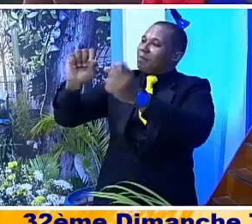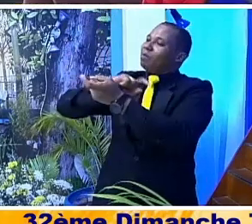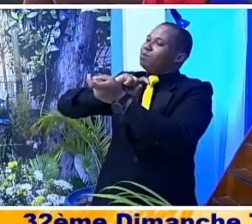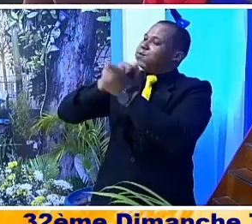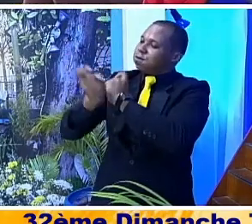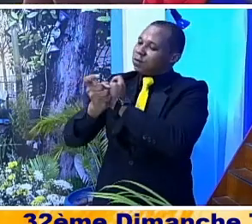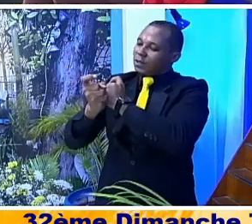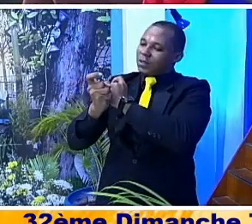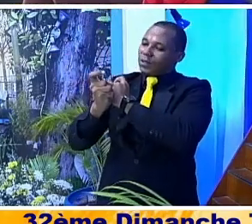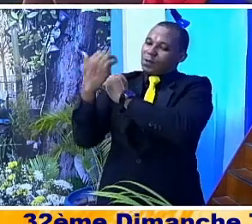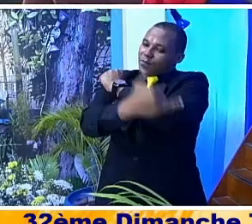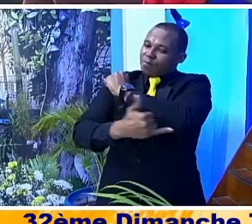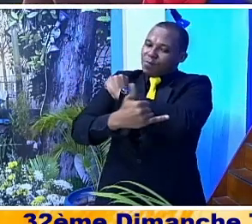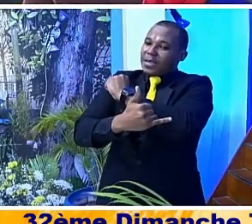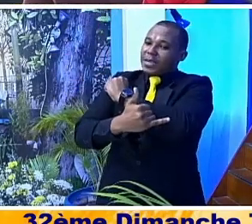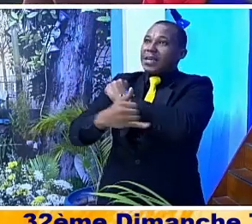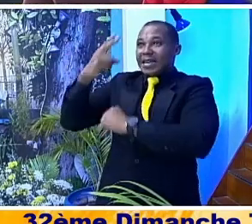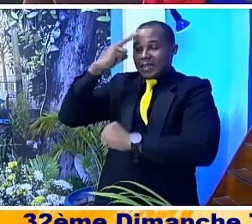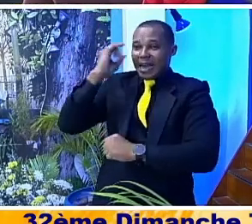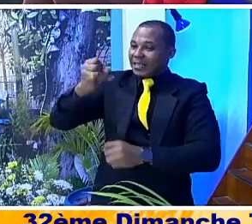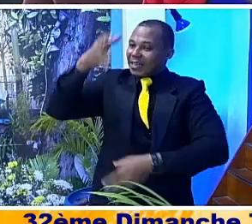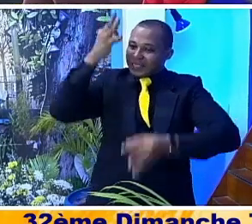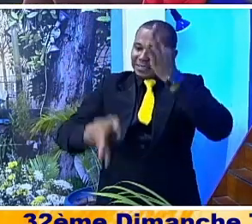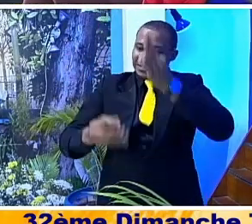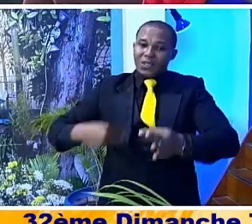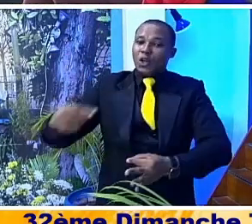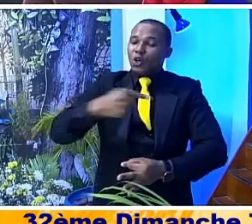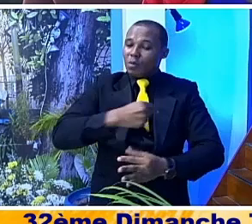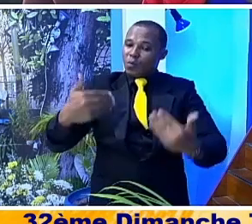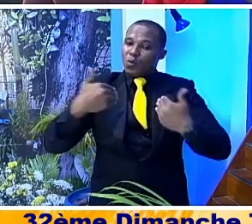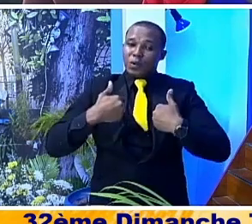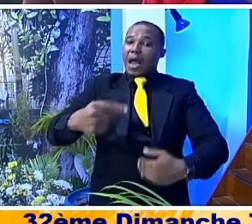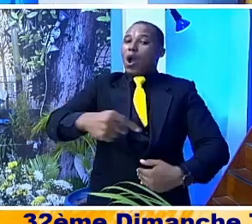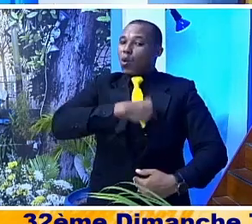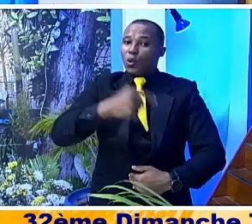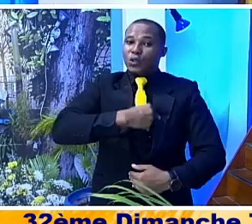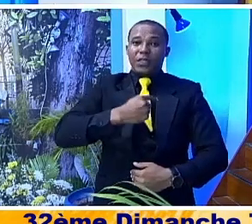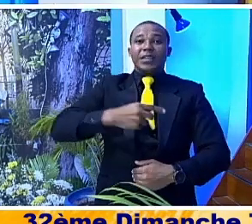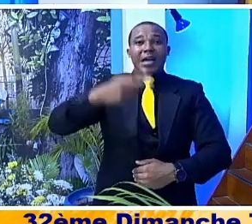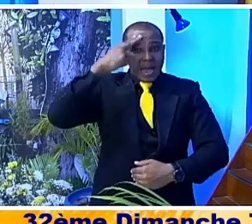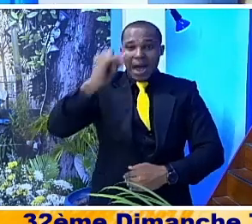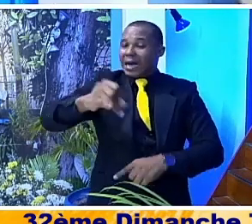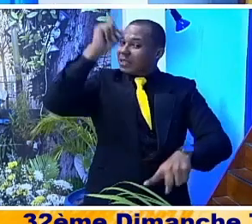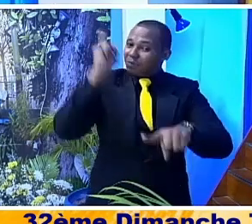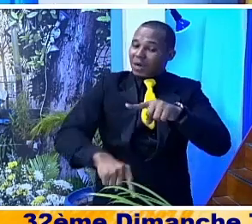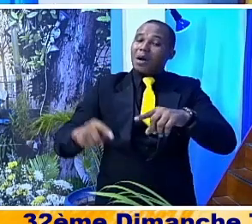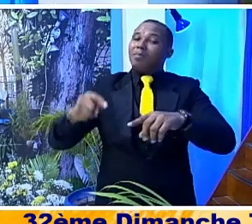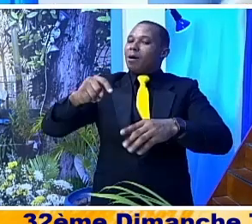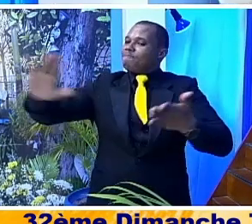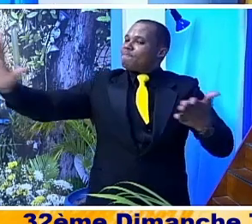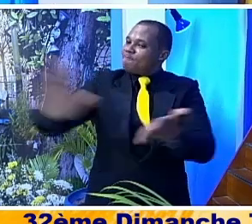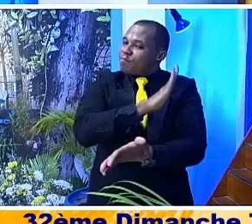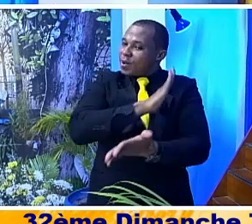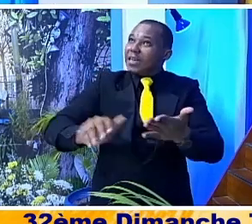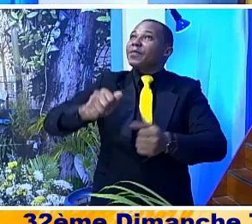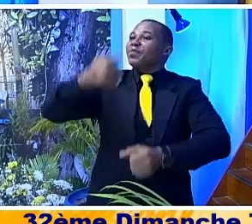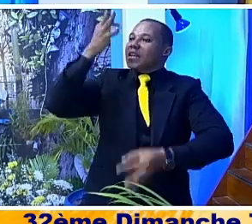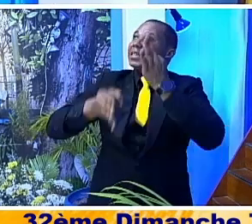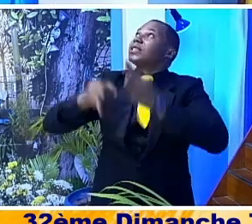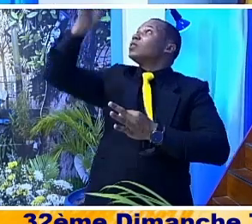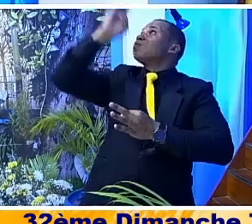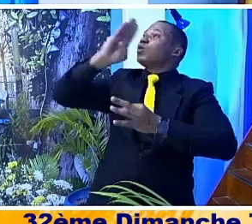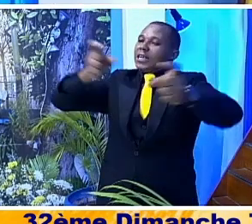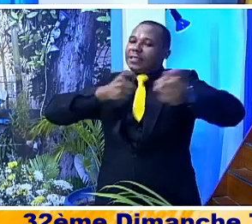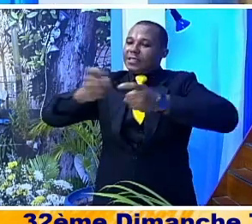pour nous, si nous-mêmes, nous prenons conscience que nous devons prendre. Haïti pas péri si nous quittons bon Dieu diriger la